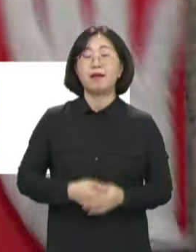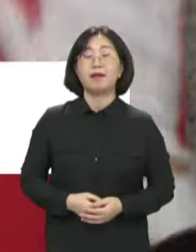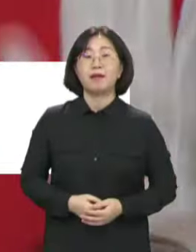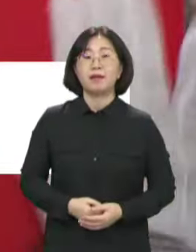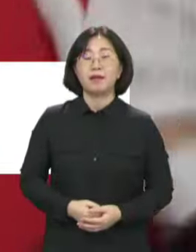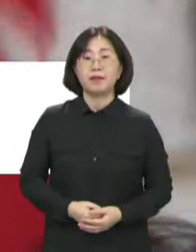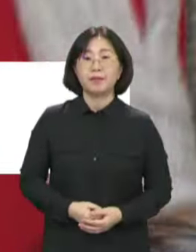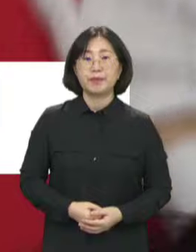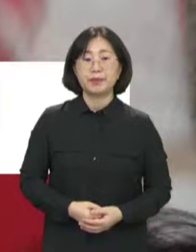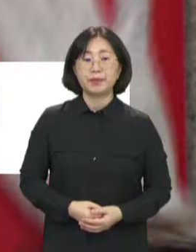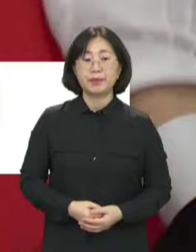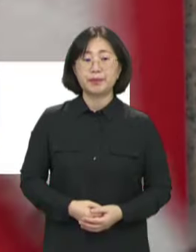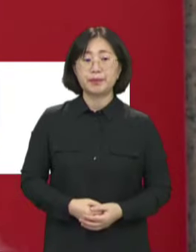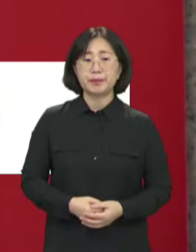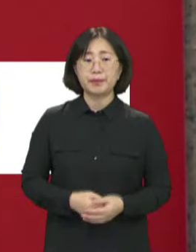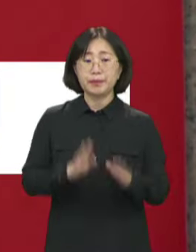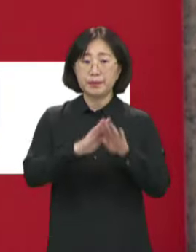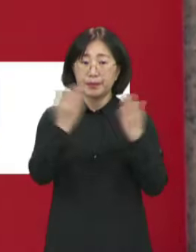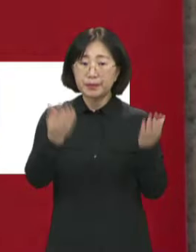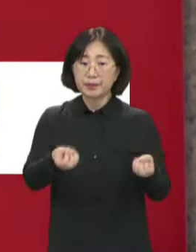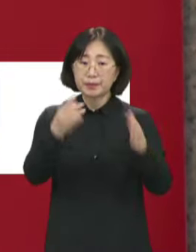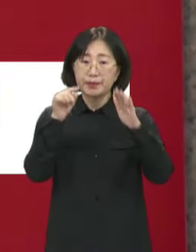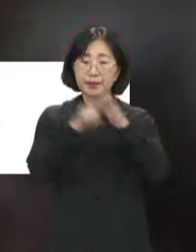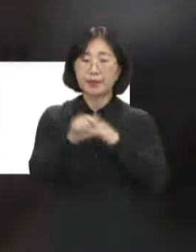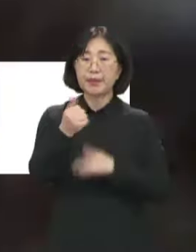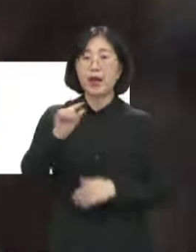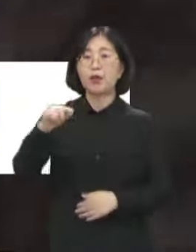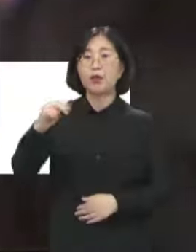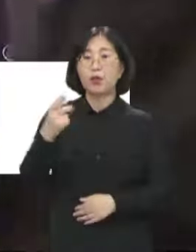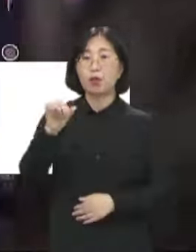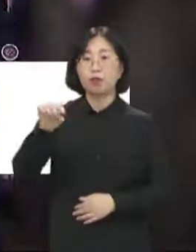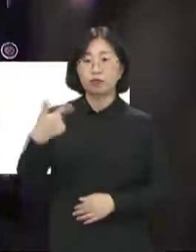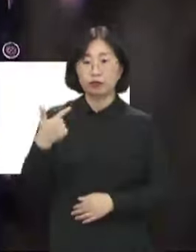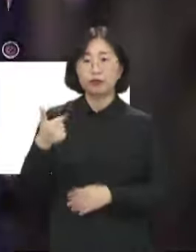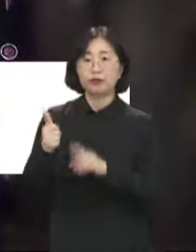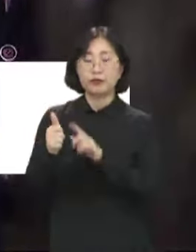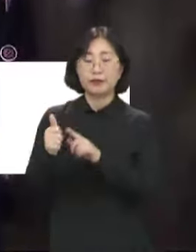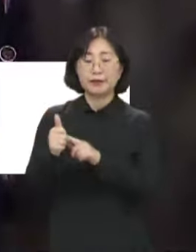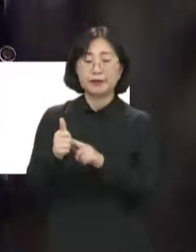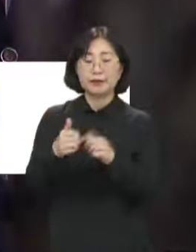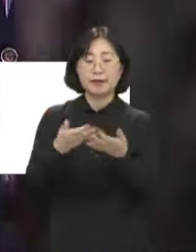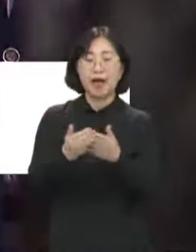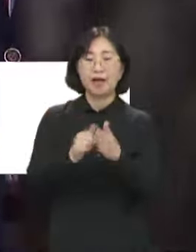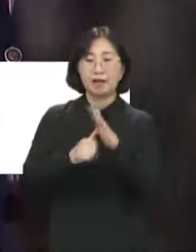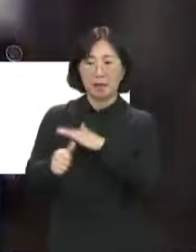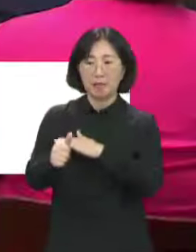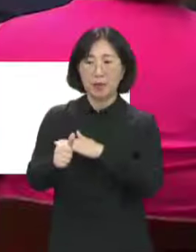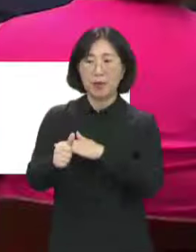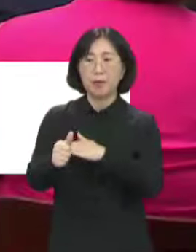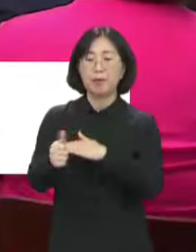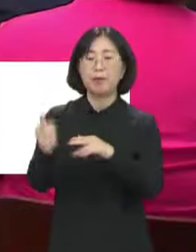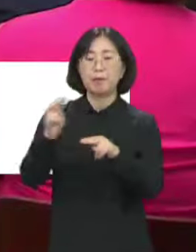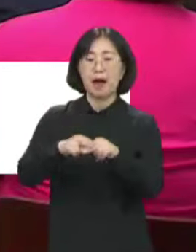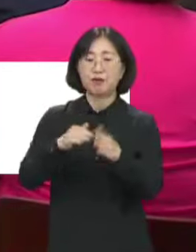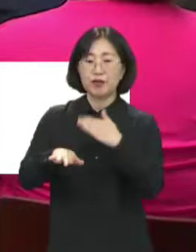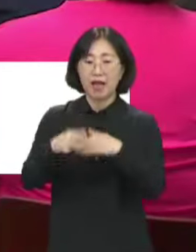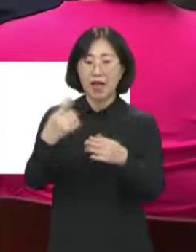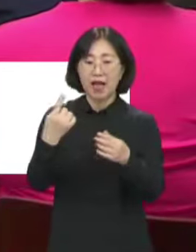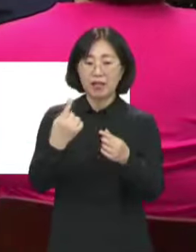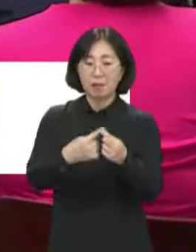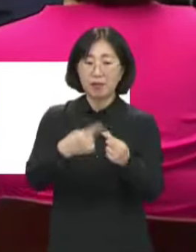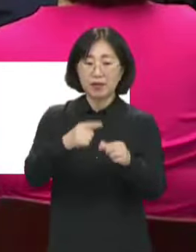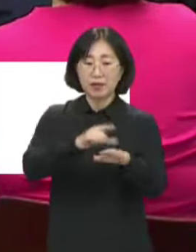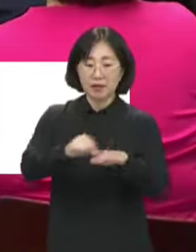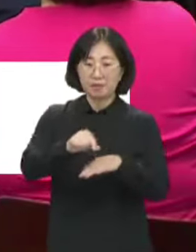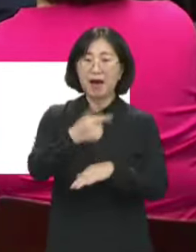개막했습니다. 개소식을 찾은 한동훈 당대표는 당대표가 된 후 첫 지방 일정으로 대전을 찾았다며